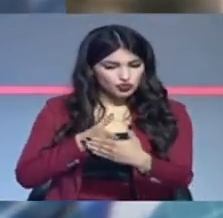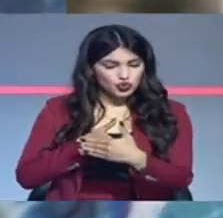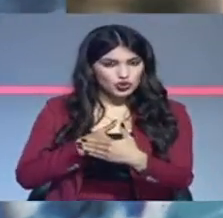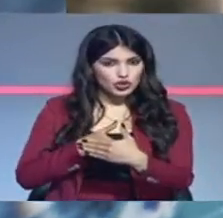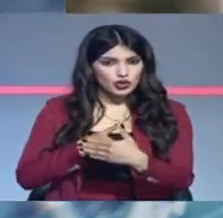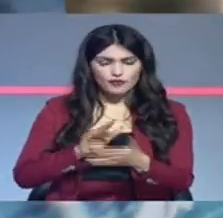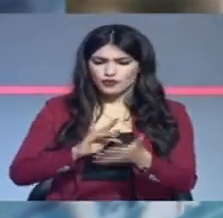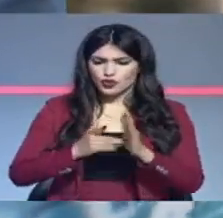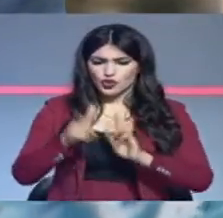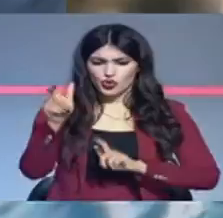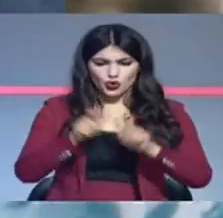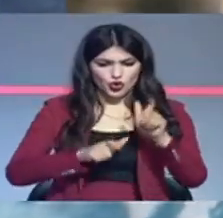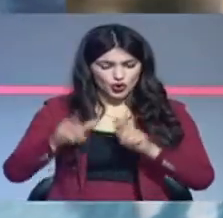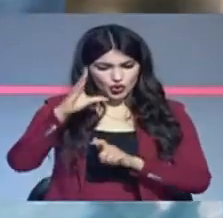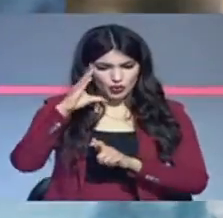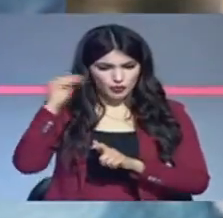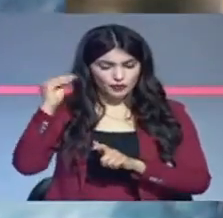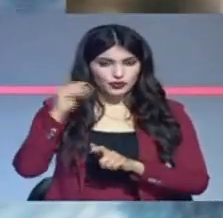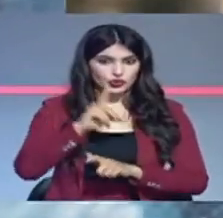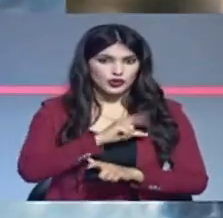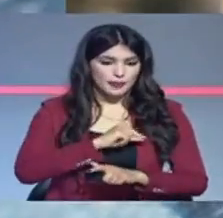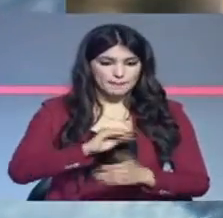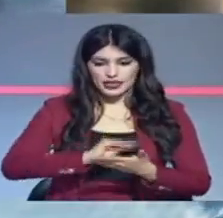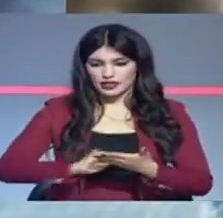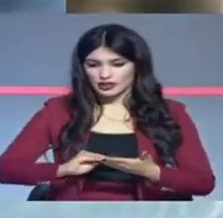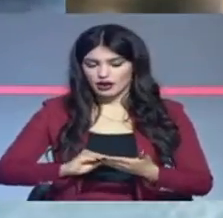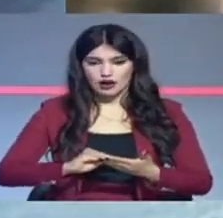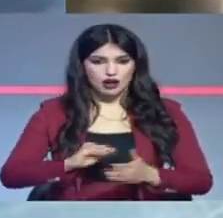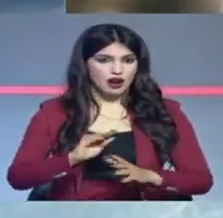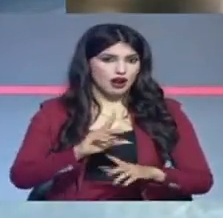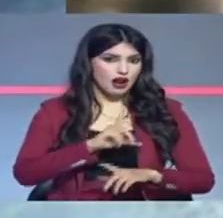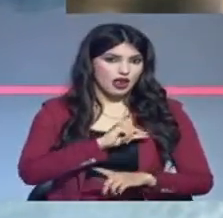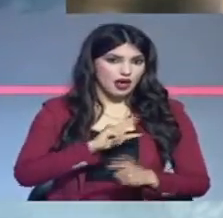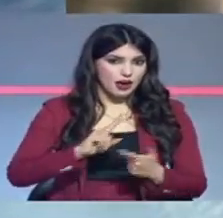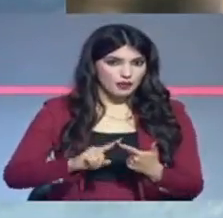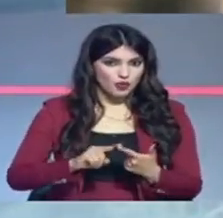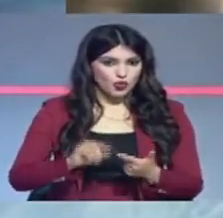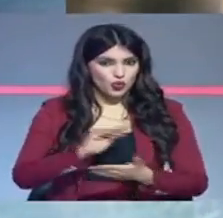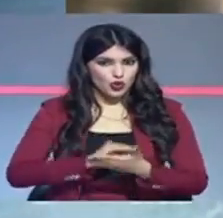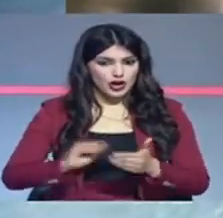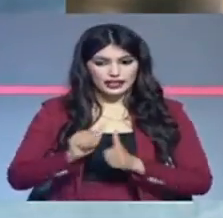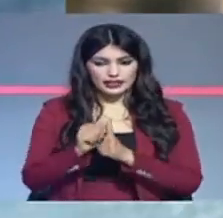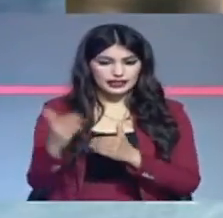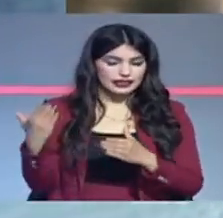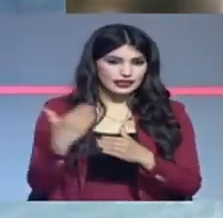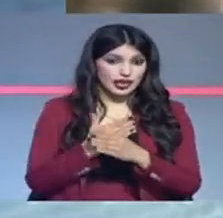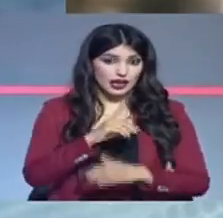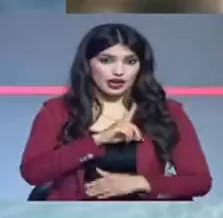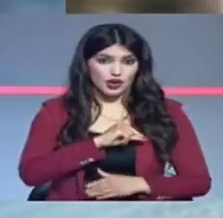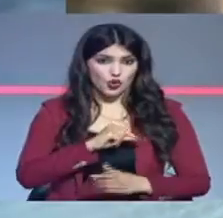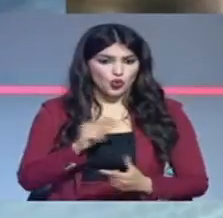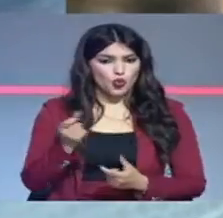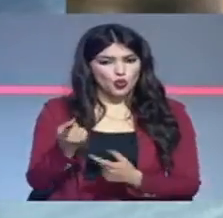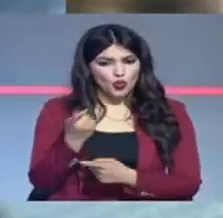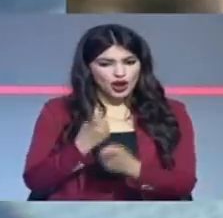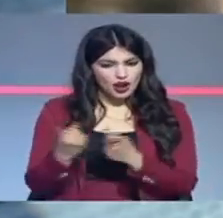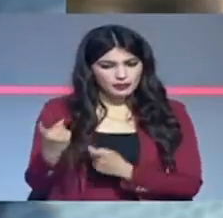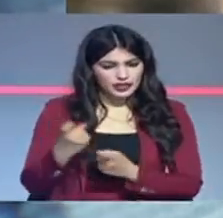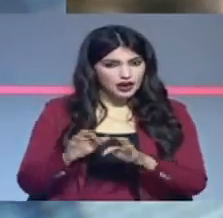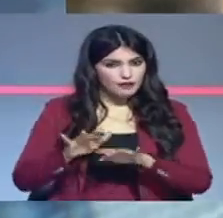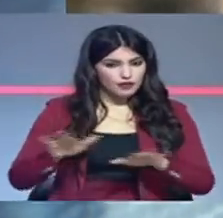بمختلف اختصاصاتها الجيش هو ان كانت في الاداره العامه للامن العمومي او الاداره العمل وحده الداخل او كذلك الاستعلامات والابحاث